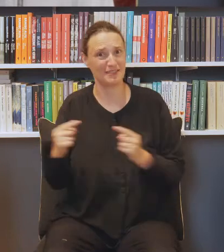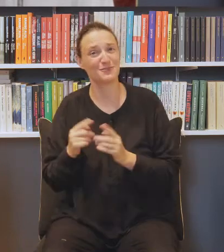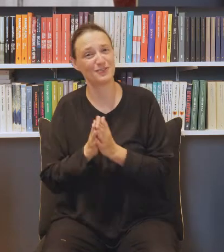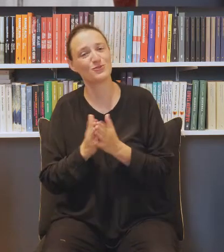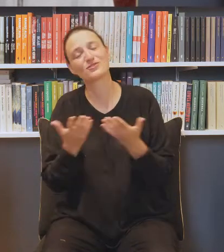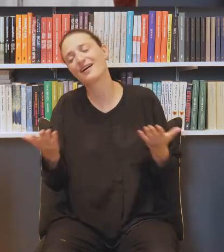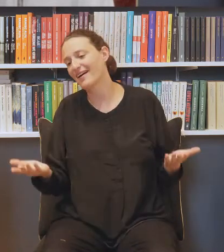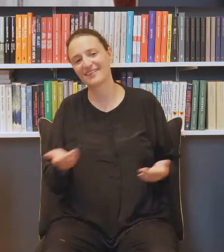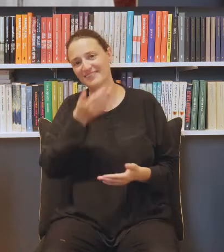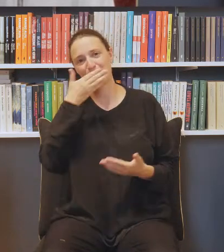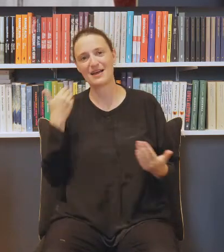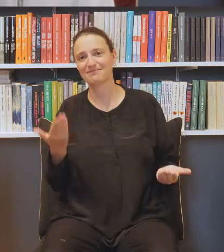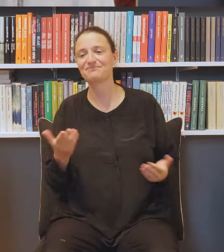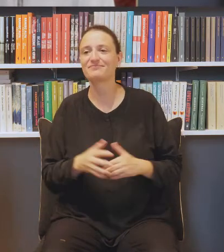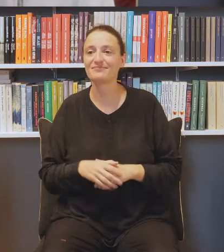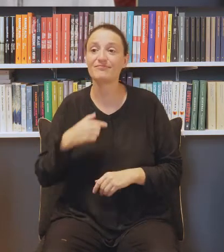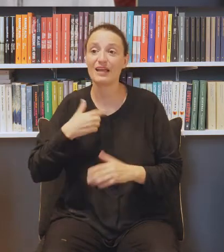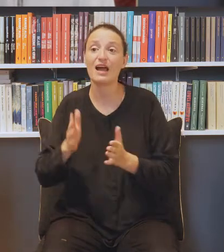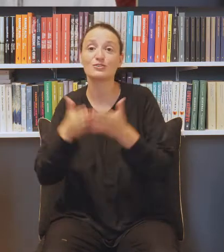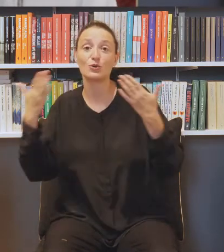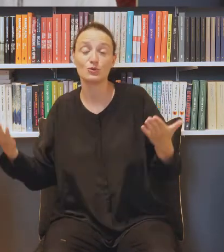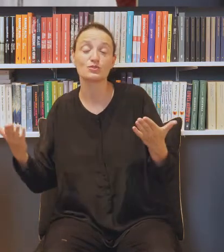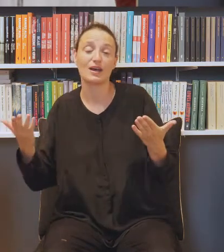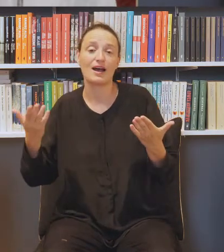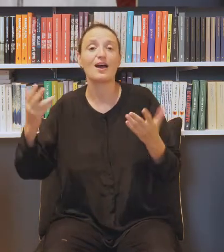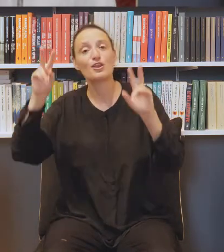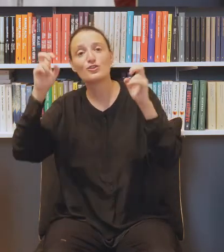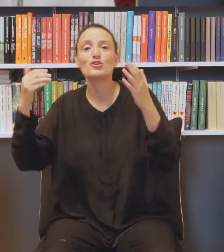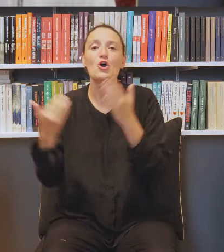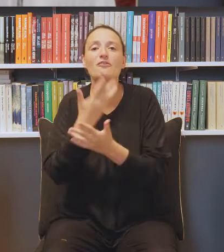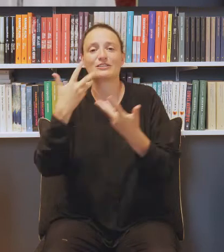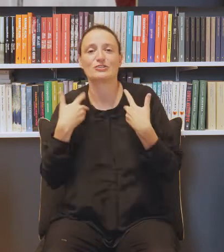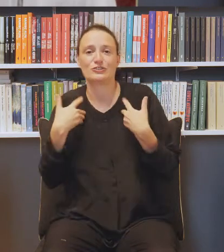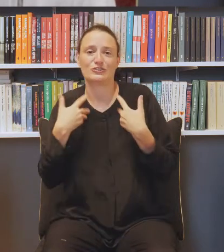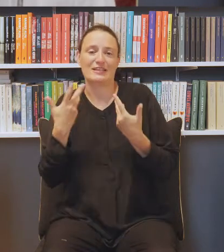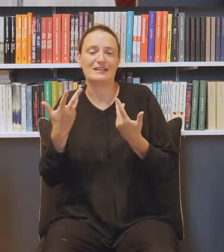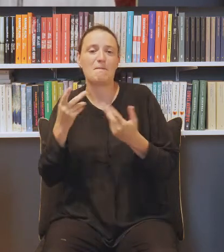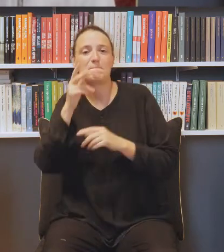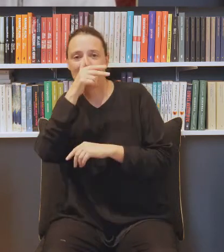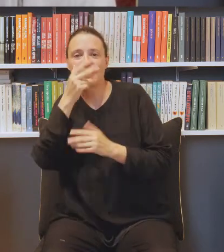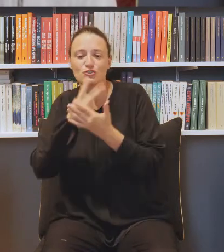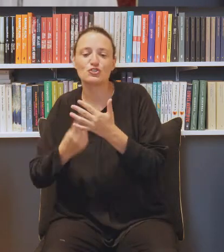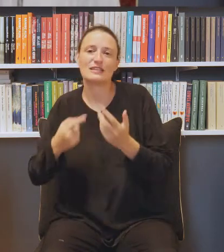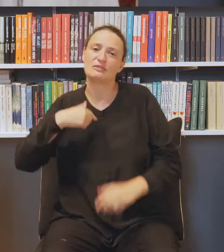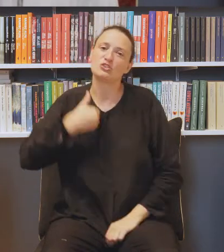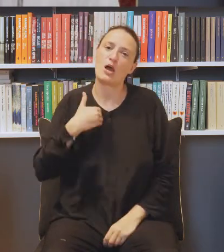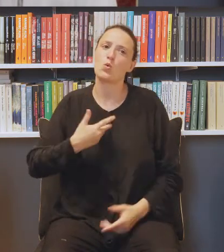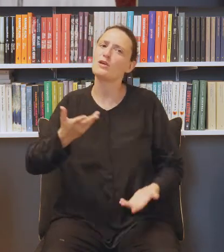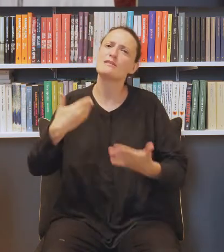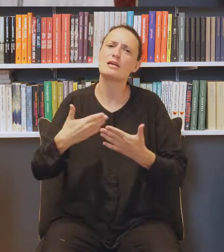tylko mogłem czytać Nowe życie Fabianic i się denerwować, że nie zaczęli wcześniej robić tramwaju.